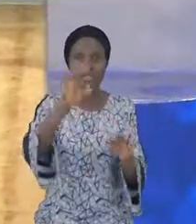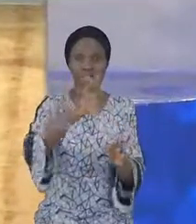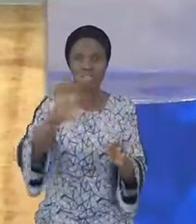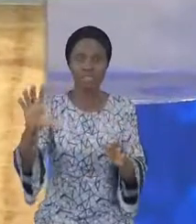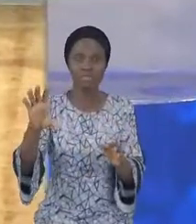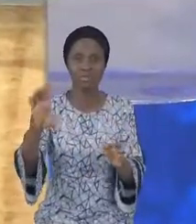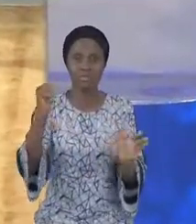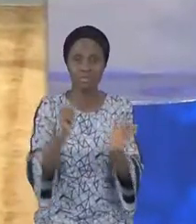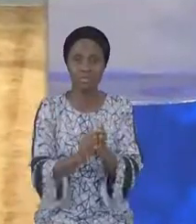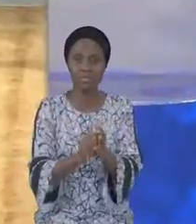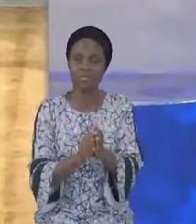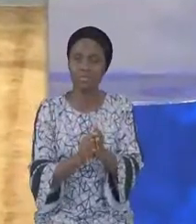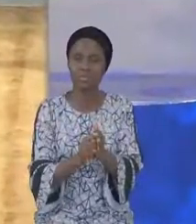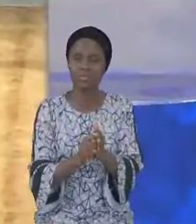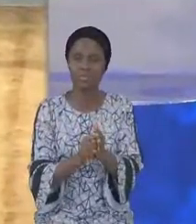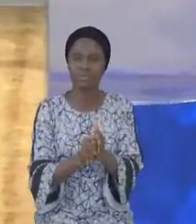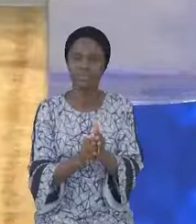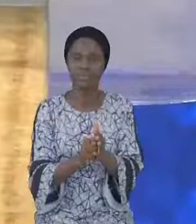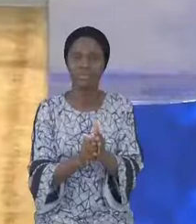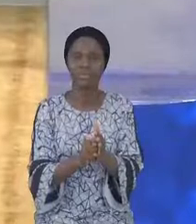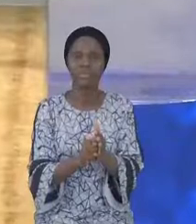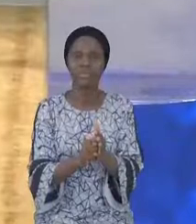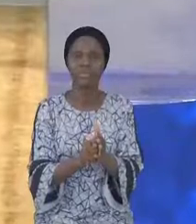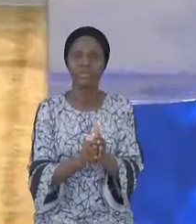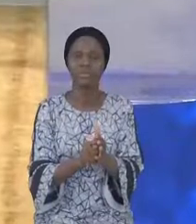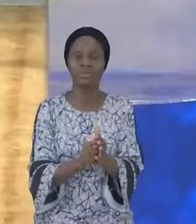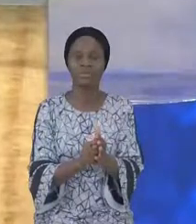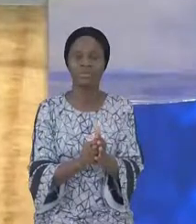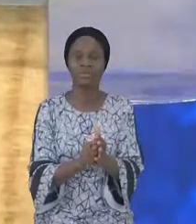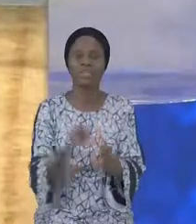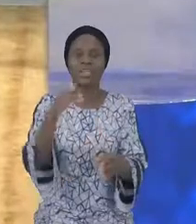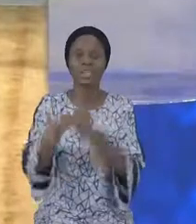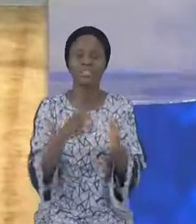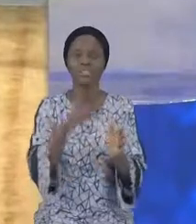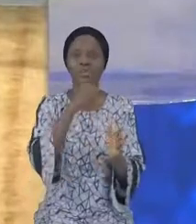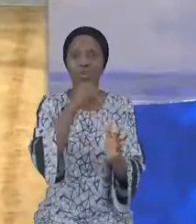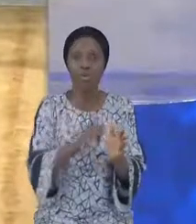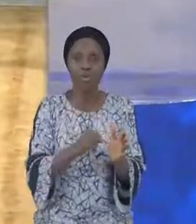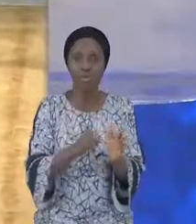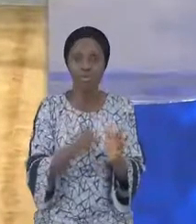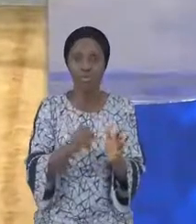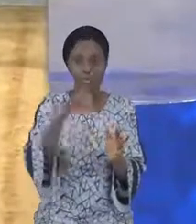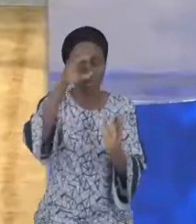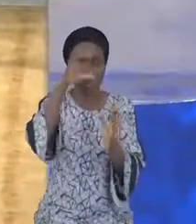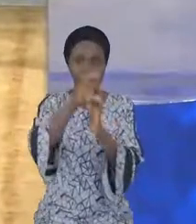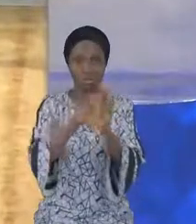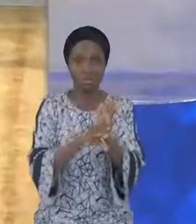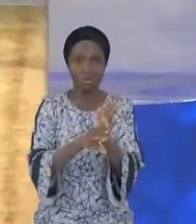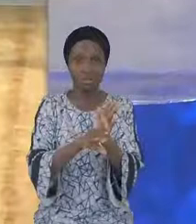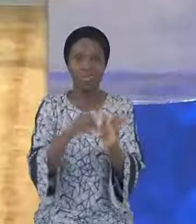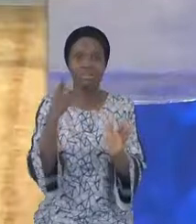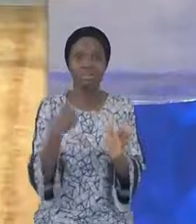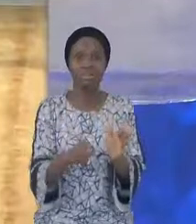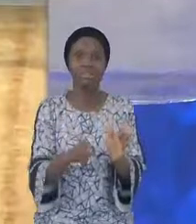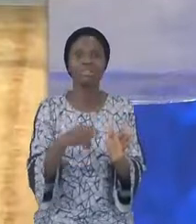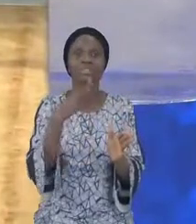ennemis d'Israël ont été abattus, massacrés, toute une noix. Dans l'ancienne alliance,